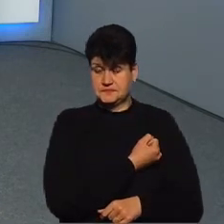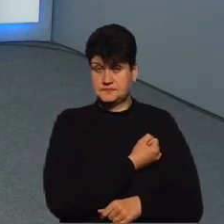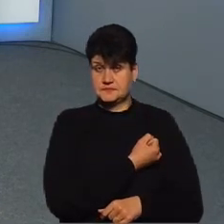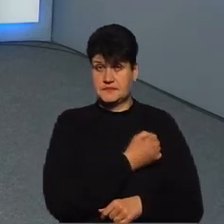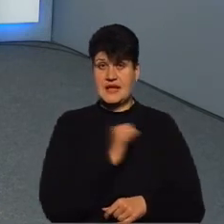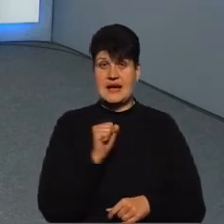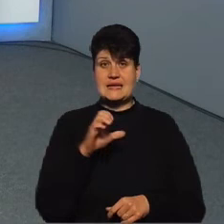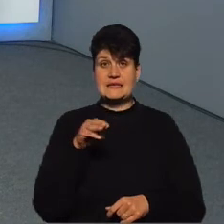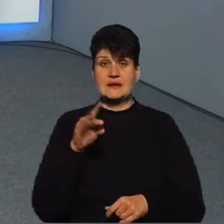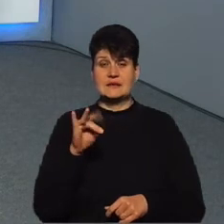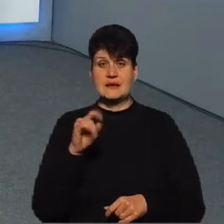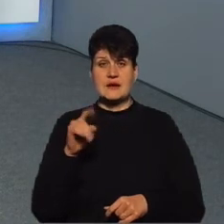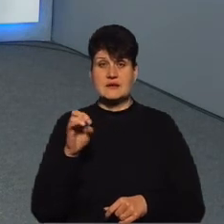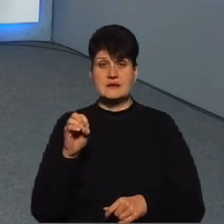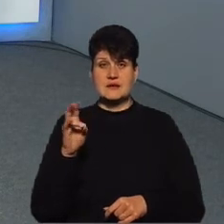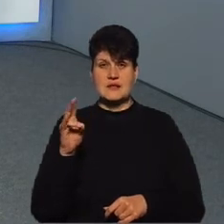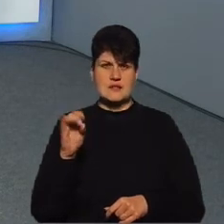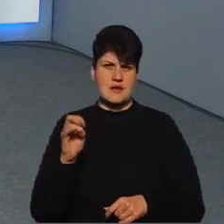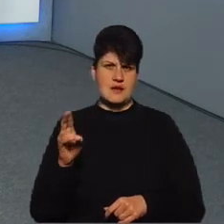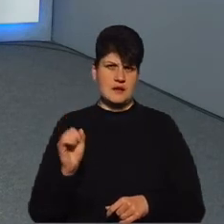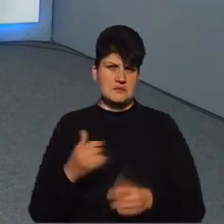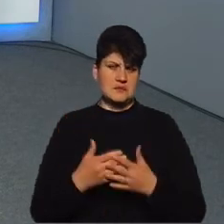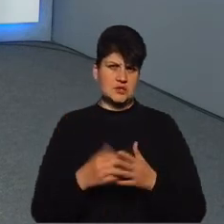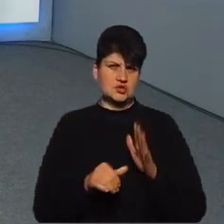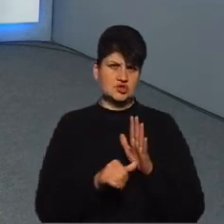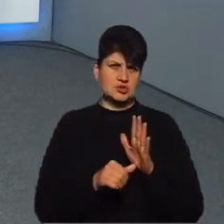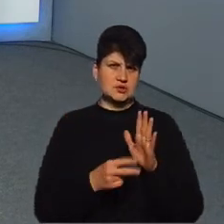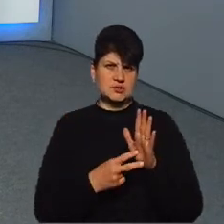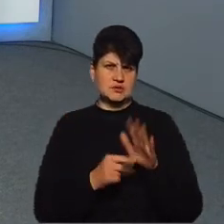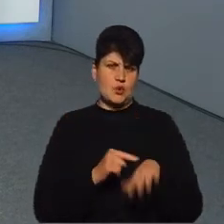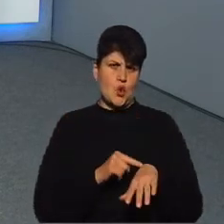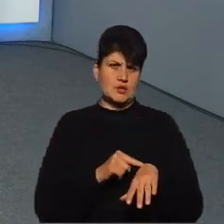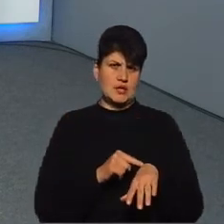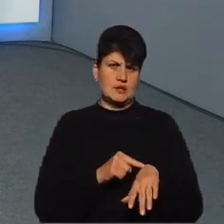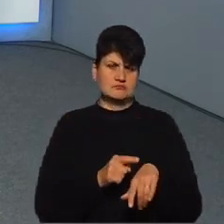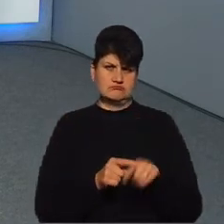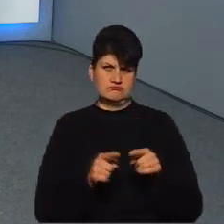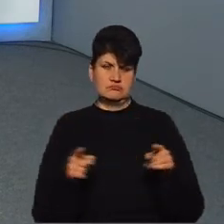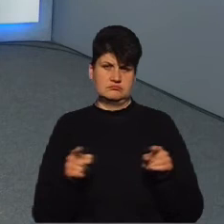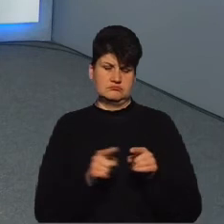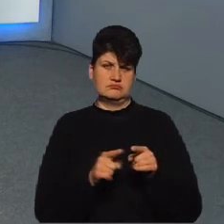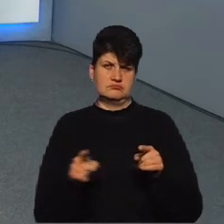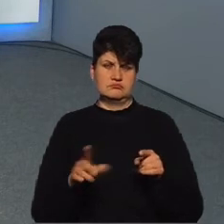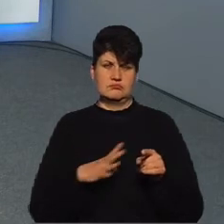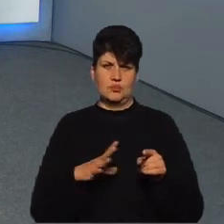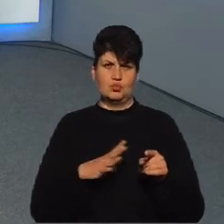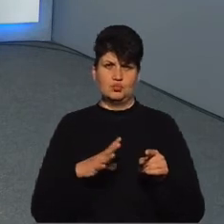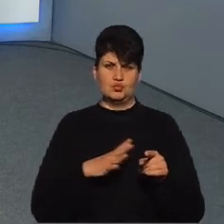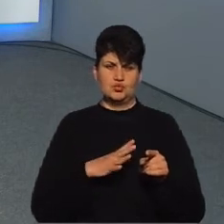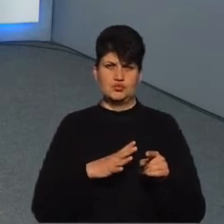AstraZeneca, десь протягом 6-7 годин був певний поствакцинальний